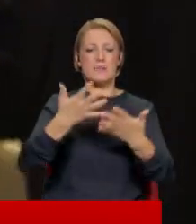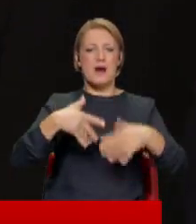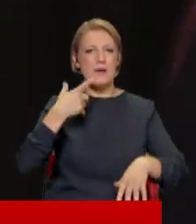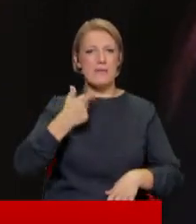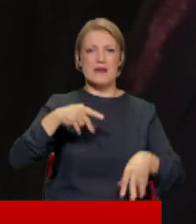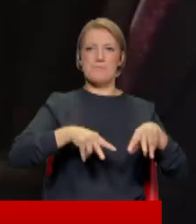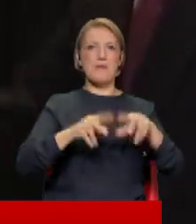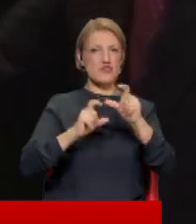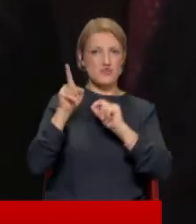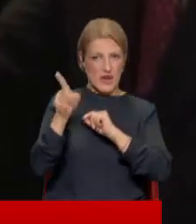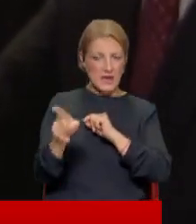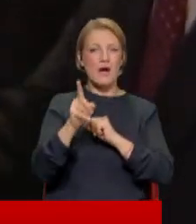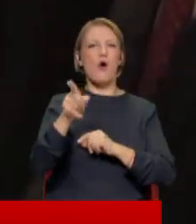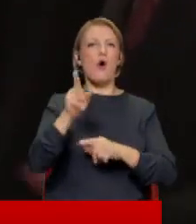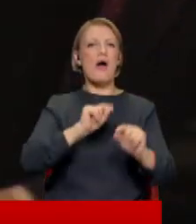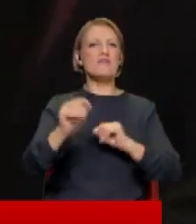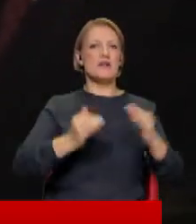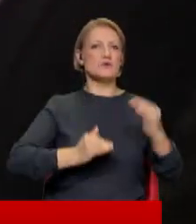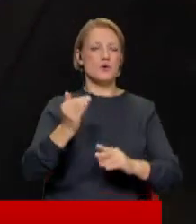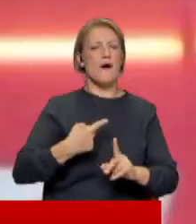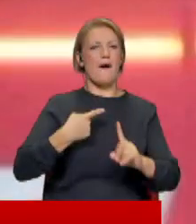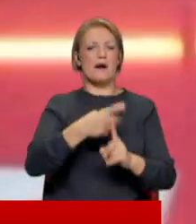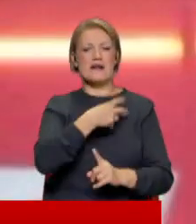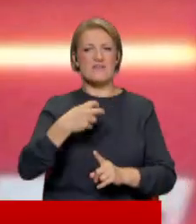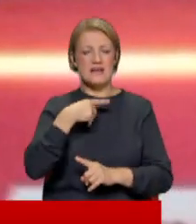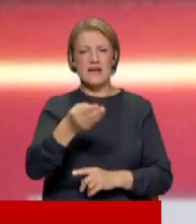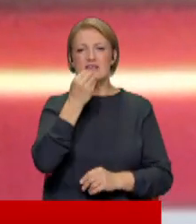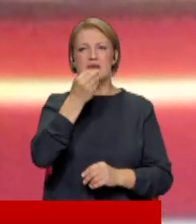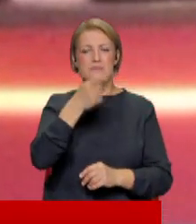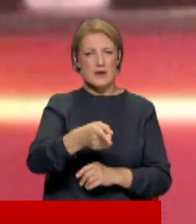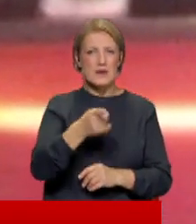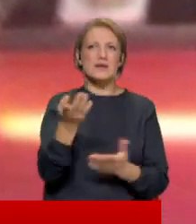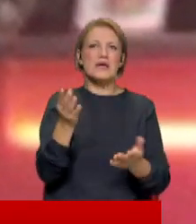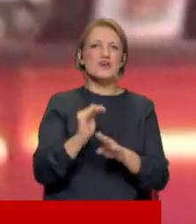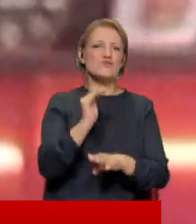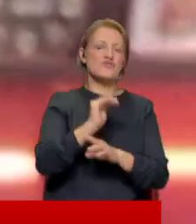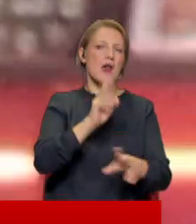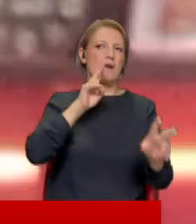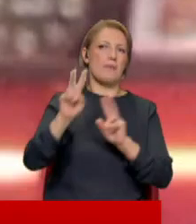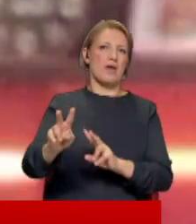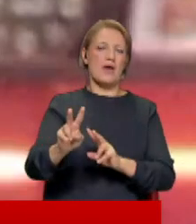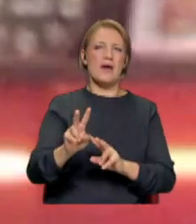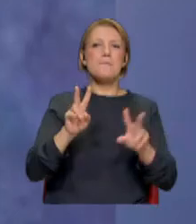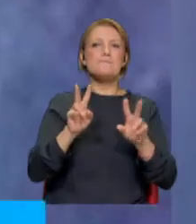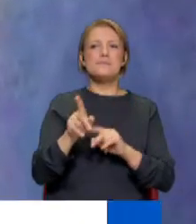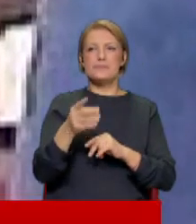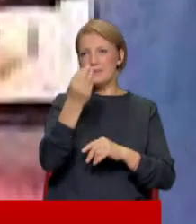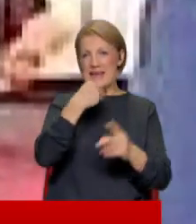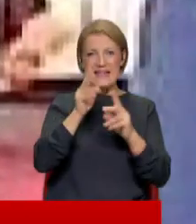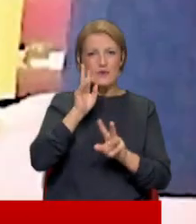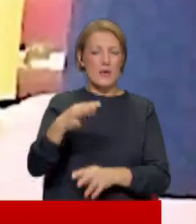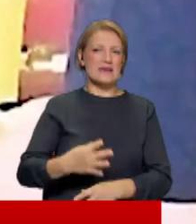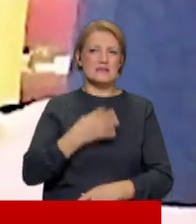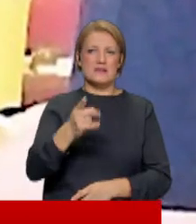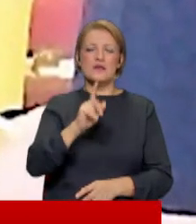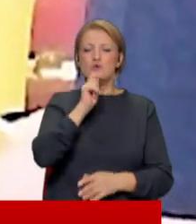ve Maliye Bakanı Mehmet Şimşek de o enflasyonu artan vergileri gıdaya yansımasını yaşayarak gördü menüsünde hissetti